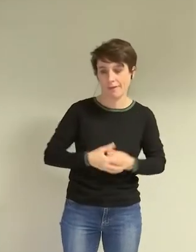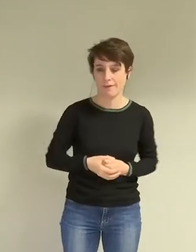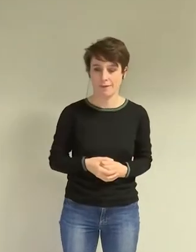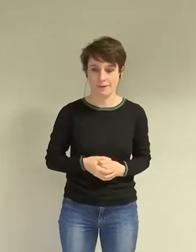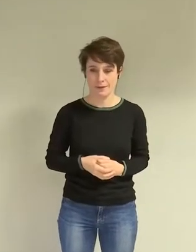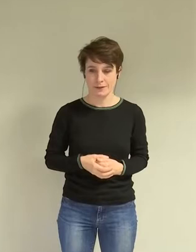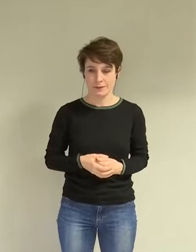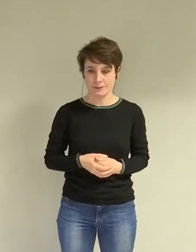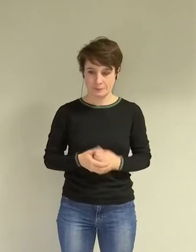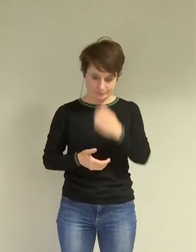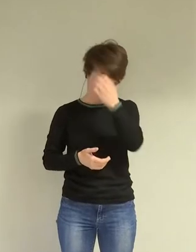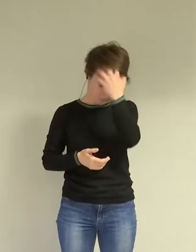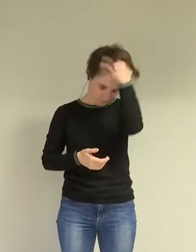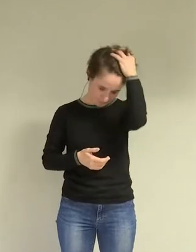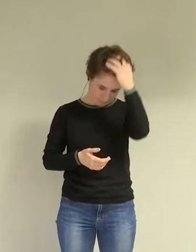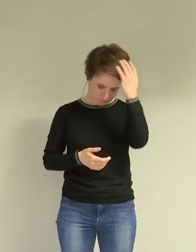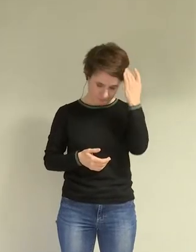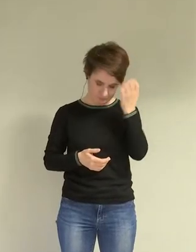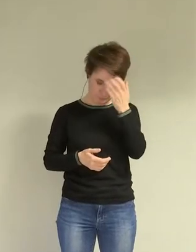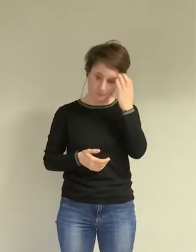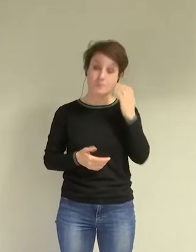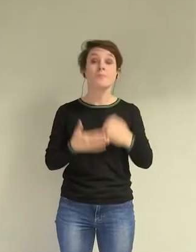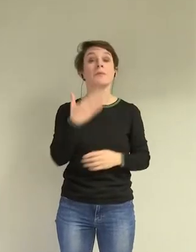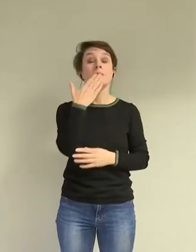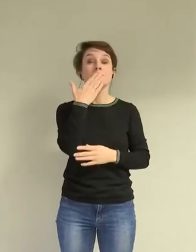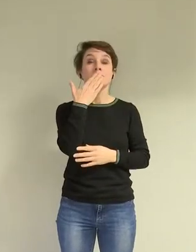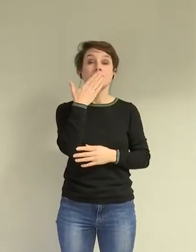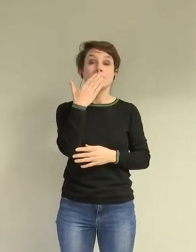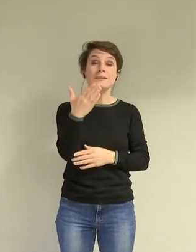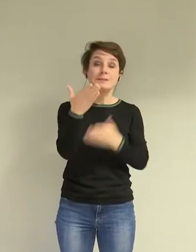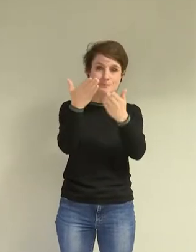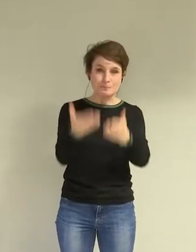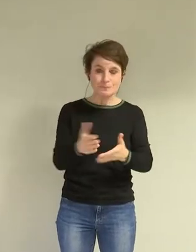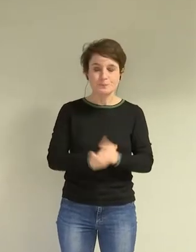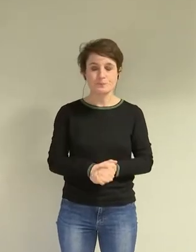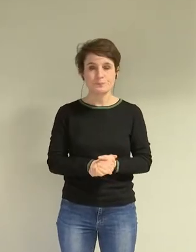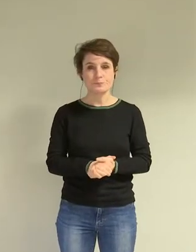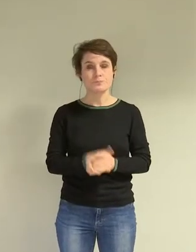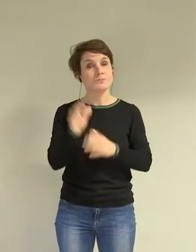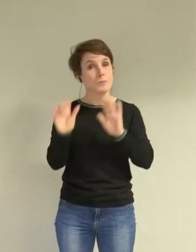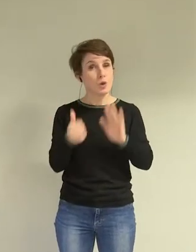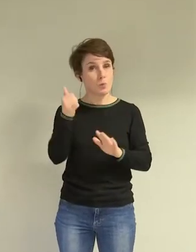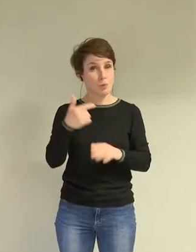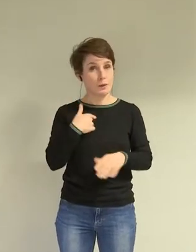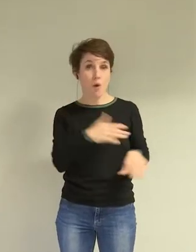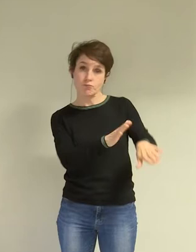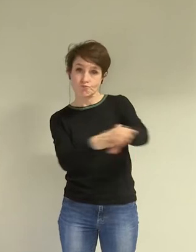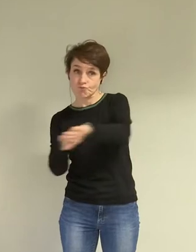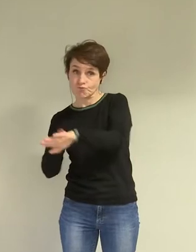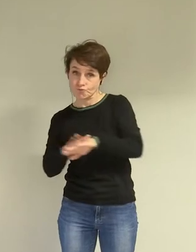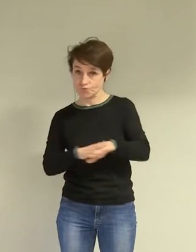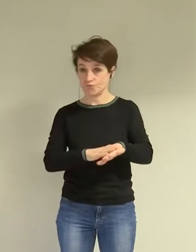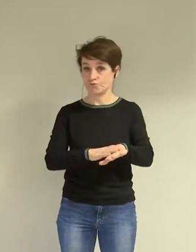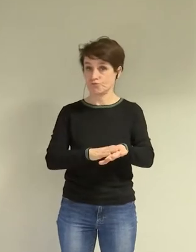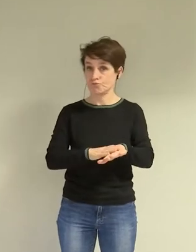merci monsieur le conseiller municipal pour commencer j'attire votre attention notre attention collective sur un